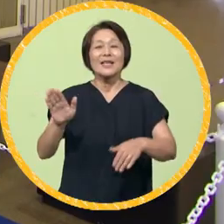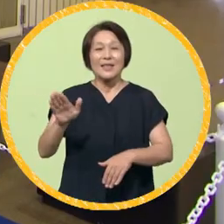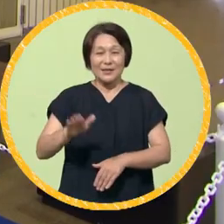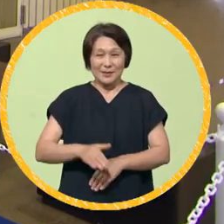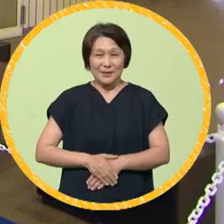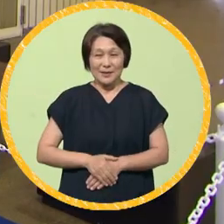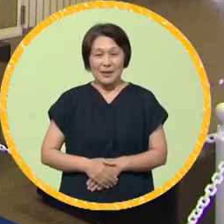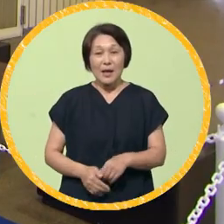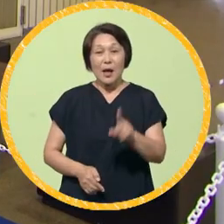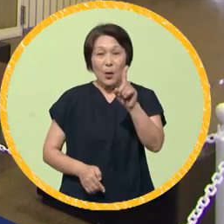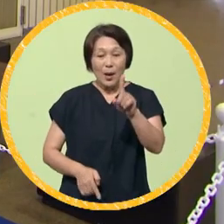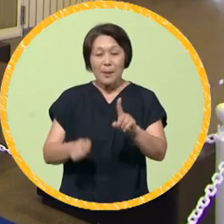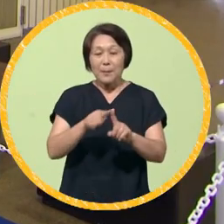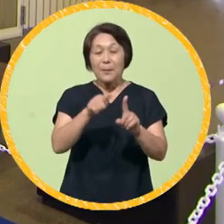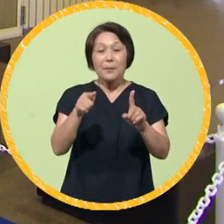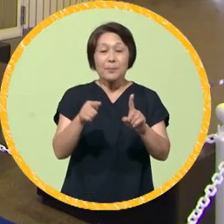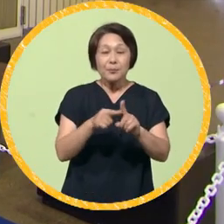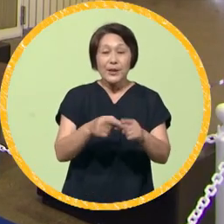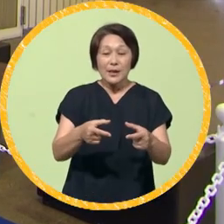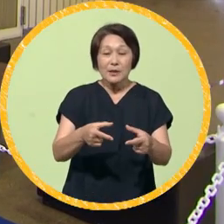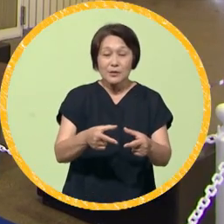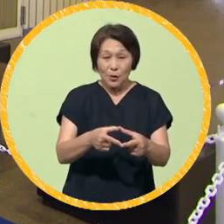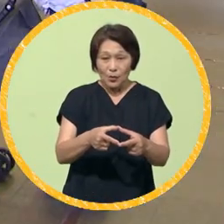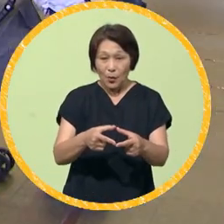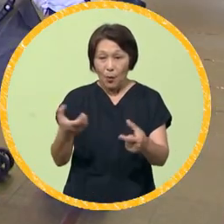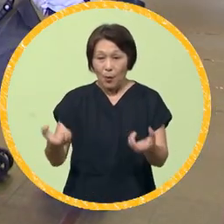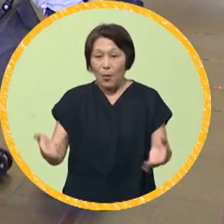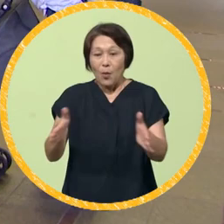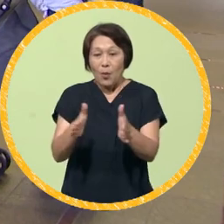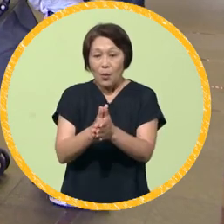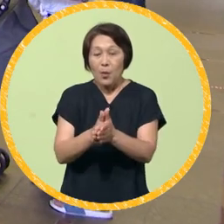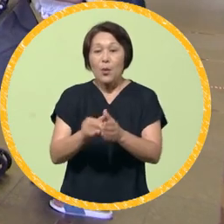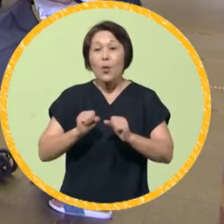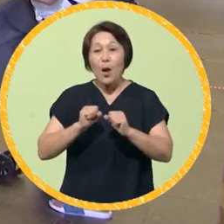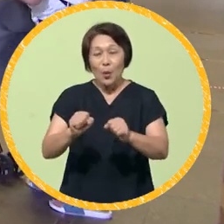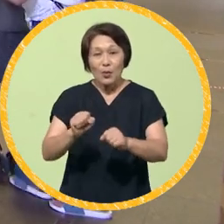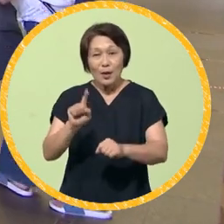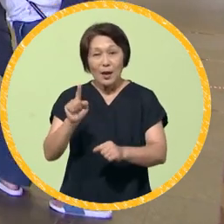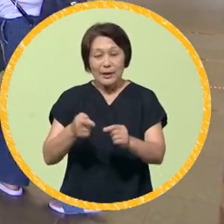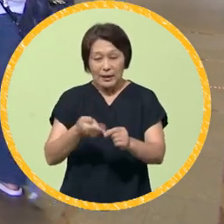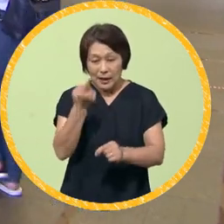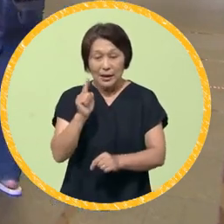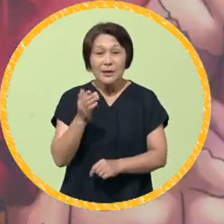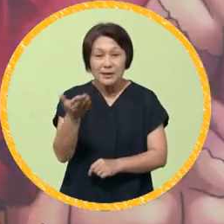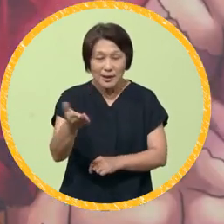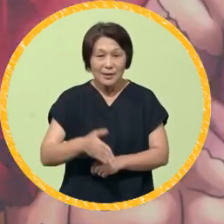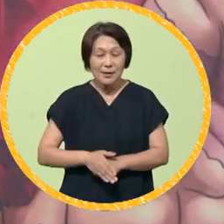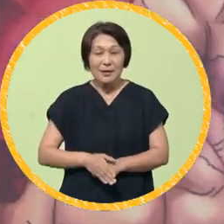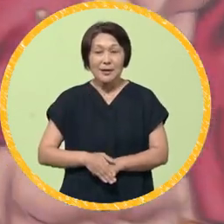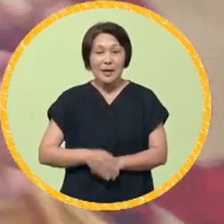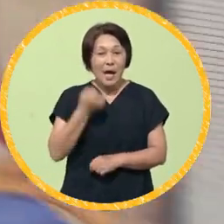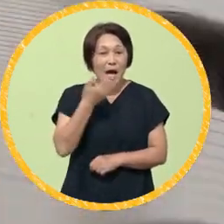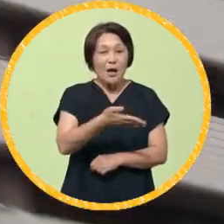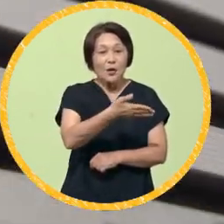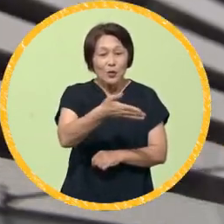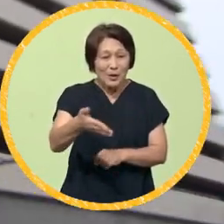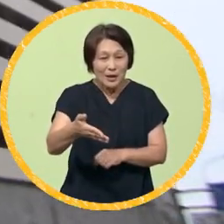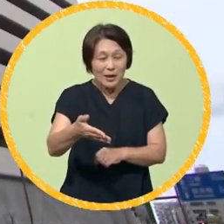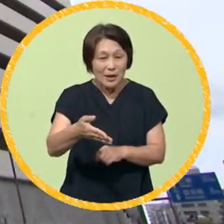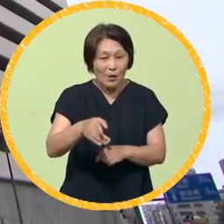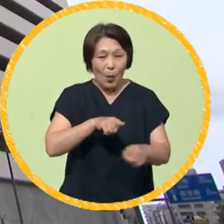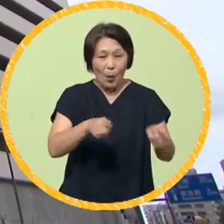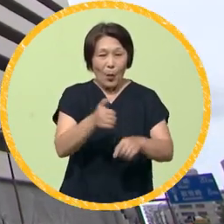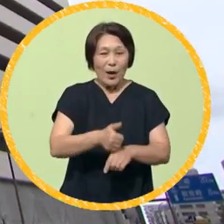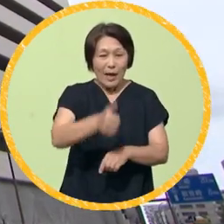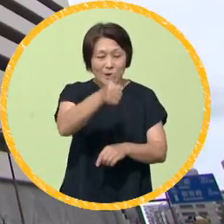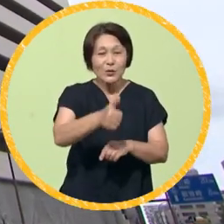このワンピースとコラボするきっかけになったのはなぜなんですか？ あのワンピースが、まあ、海の海賊をテーマにした物語なので、はい、